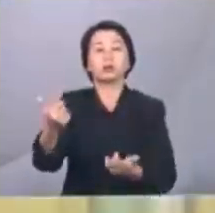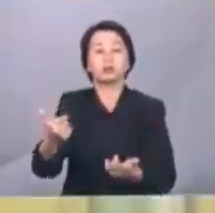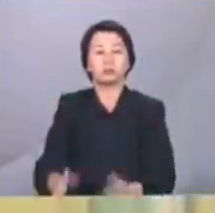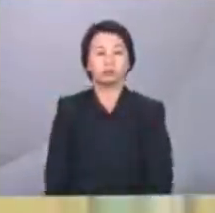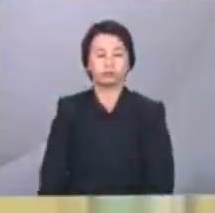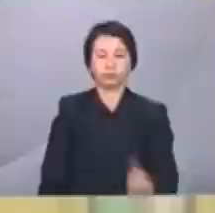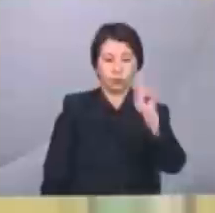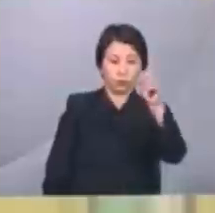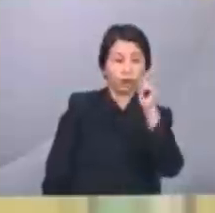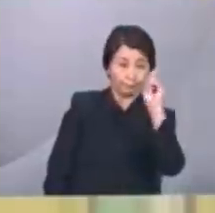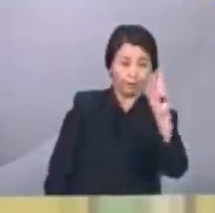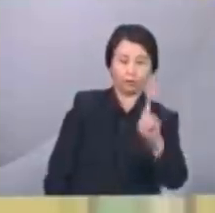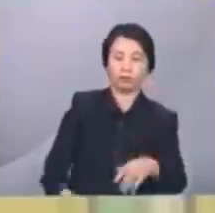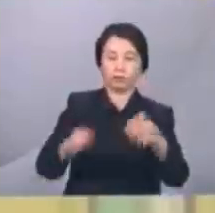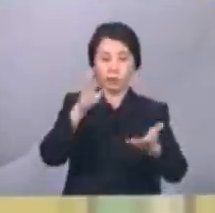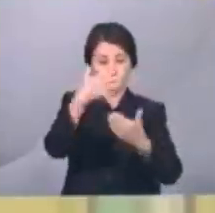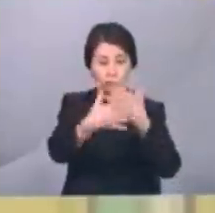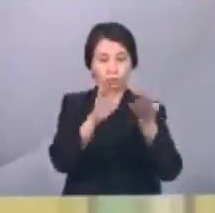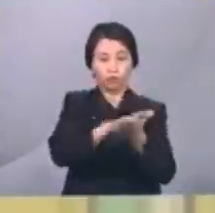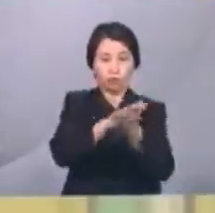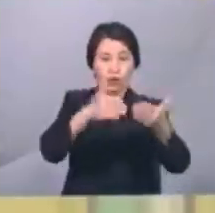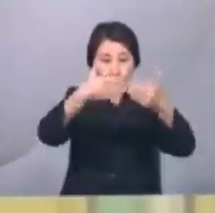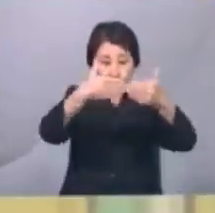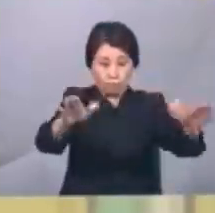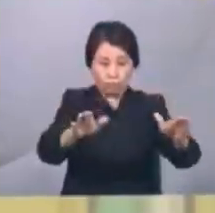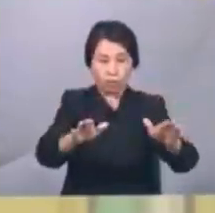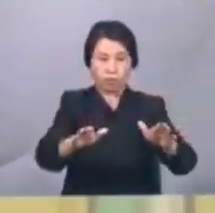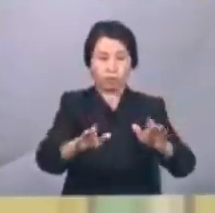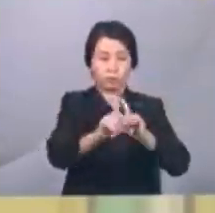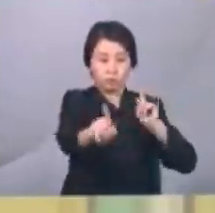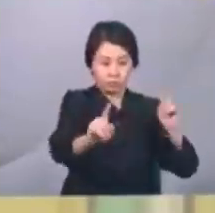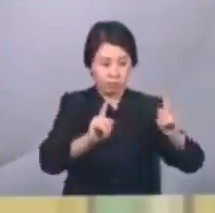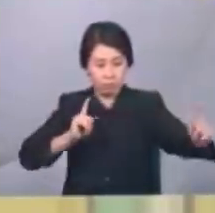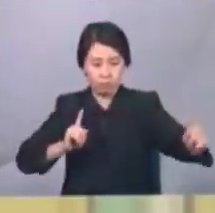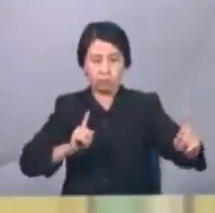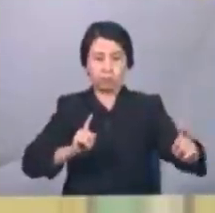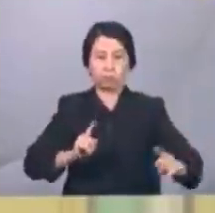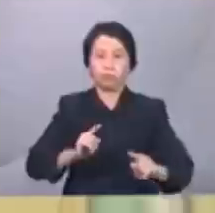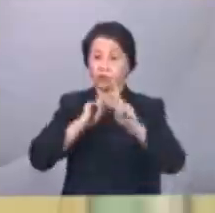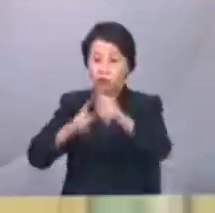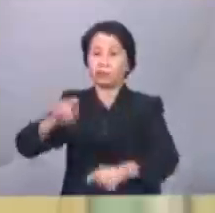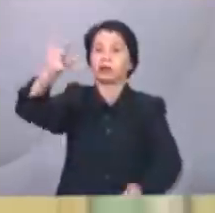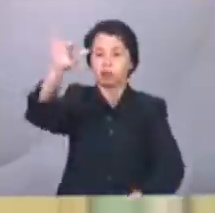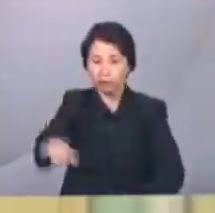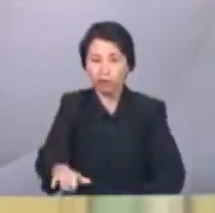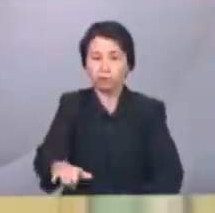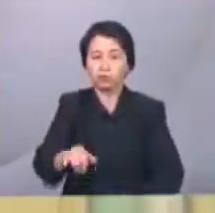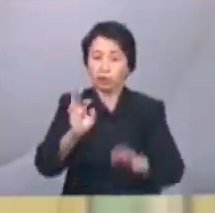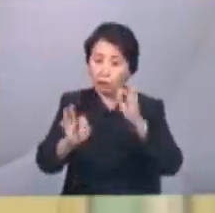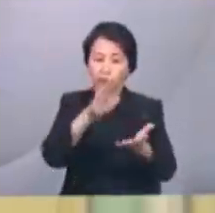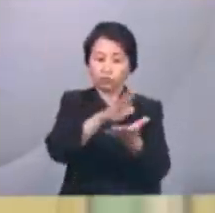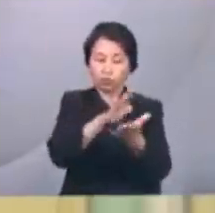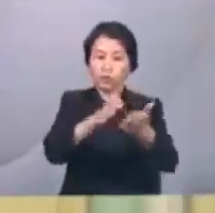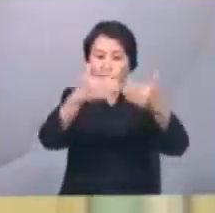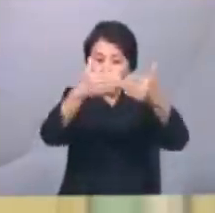Soalan pertama, selepas dibuka semula, adakah penjarakan sosial akan dilaksanakan? Jawapannya iya. Ya. Apabila